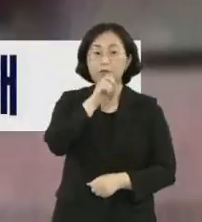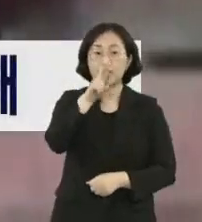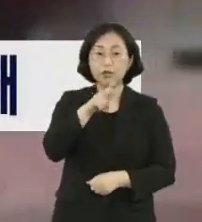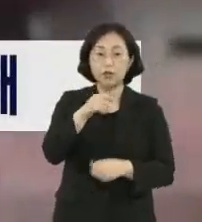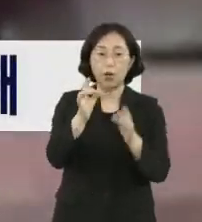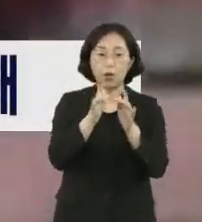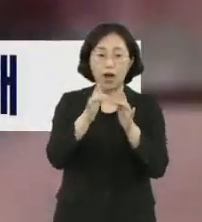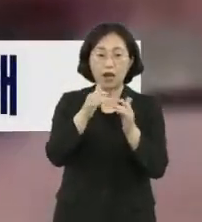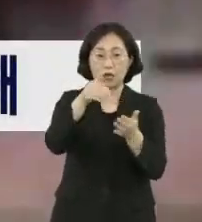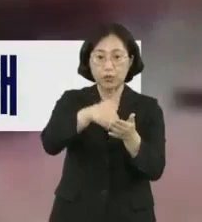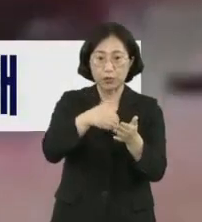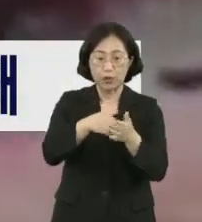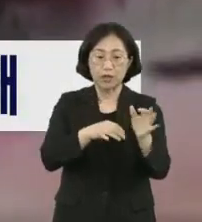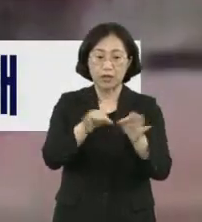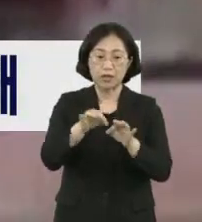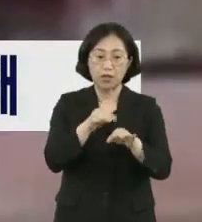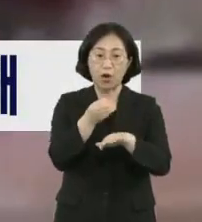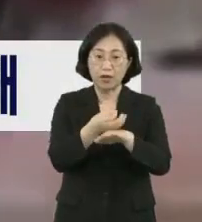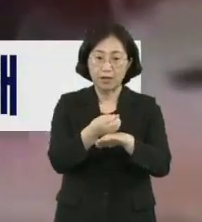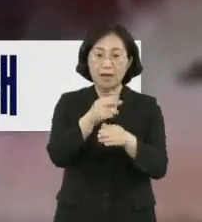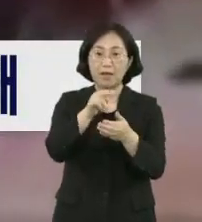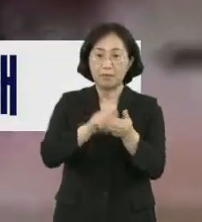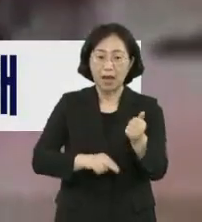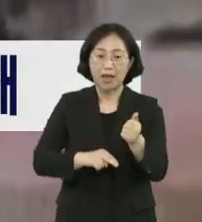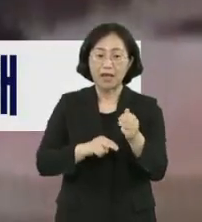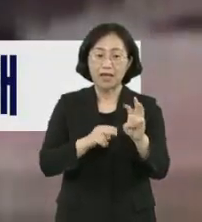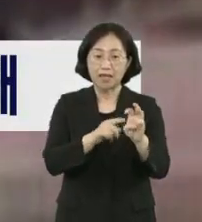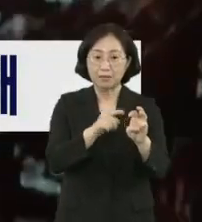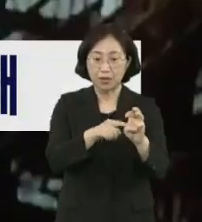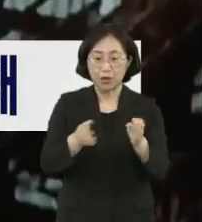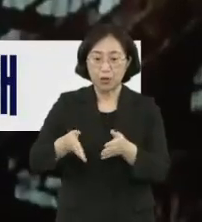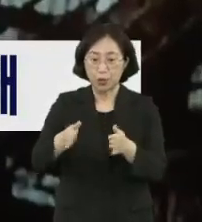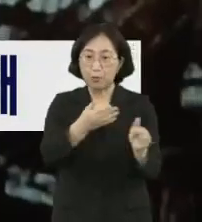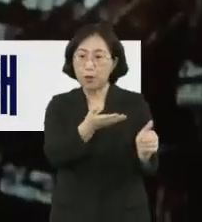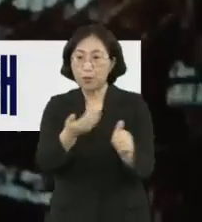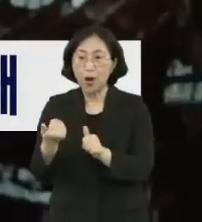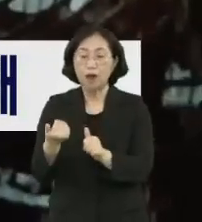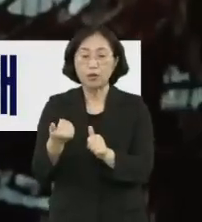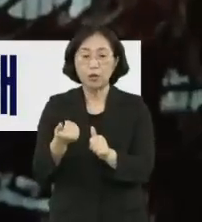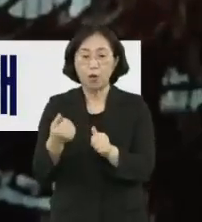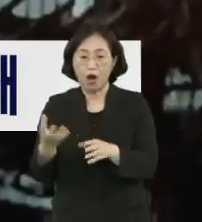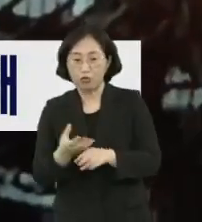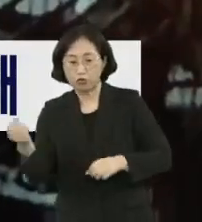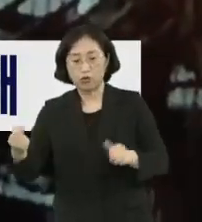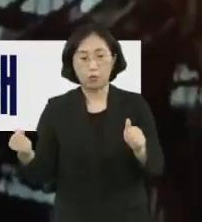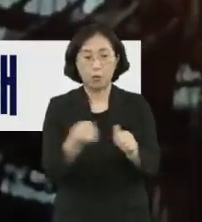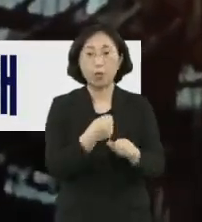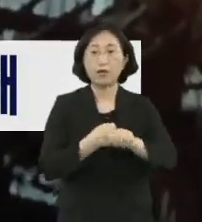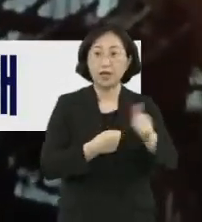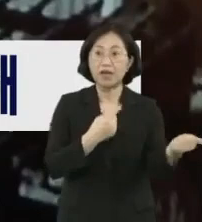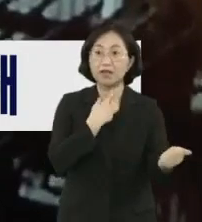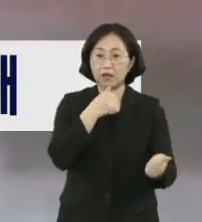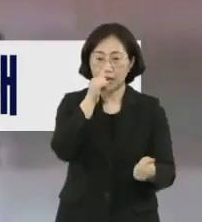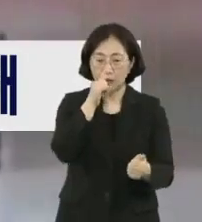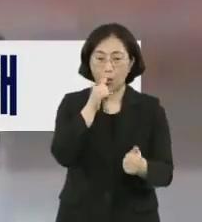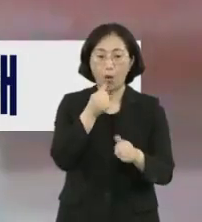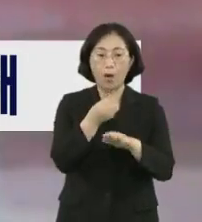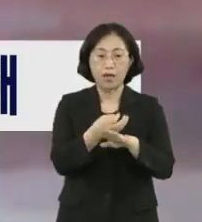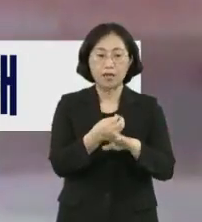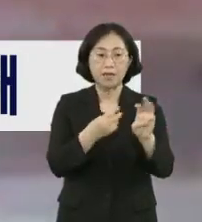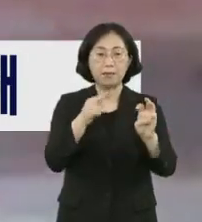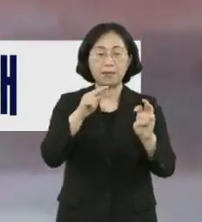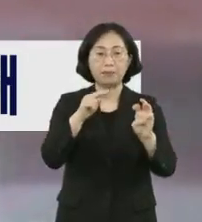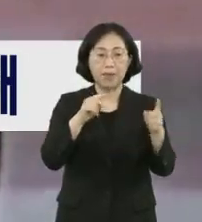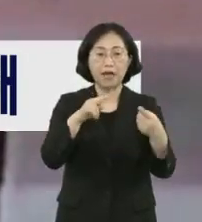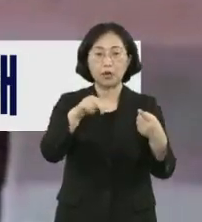온라인 중고거래 사이트를 통해 금을 팔려던 40대 남성을 도로변으로 유인한 뒤 둔기로 폭행해 살해하고 금 100돈과